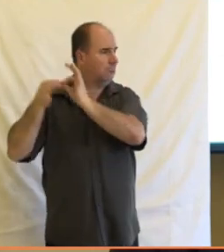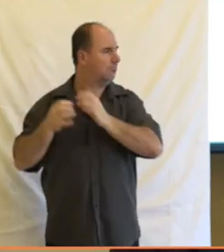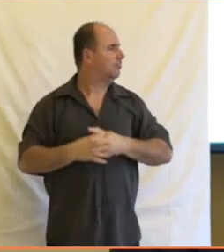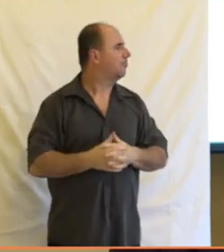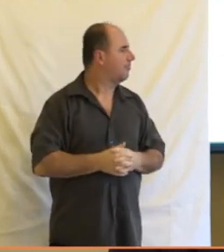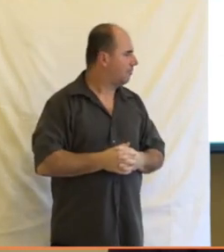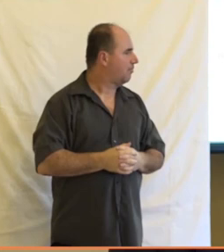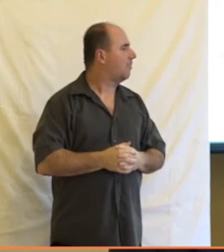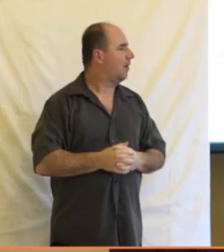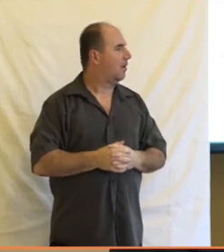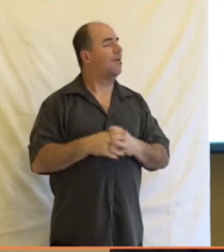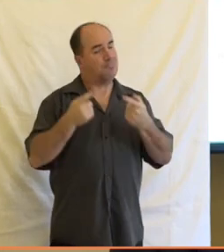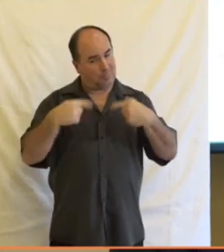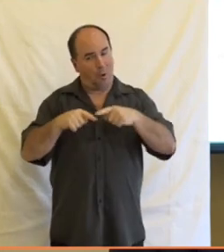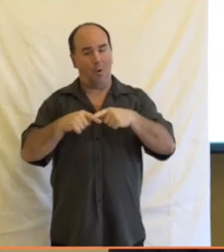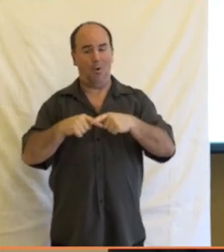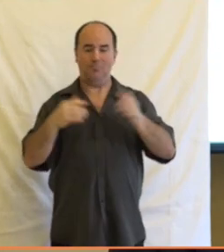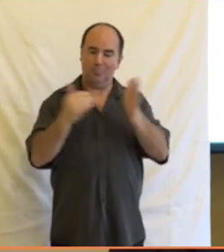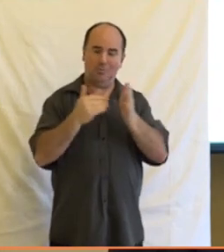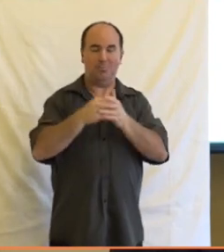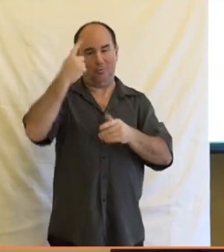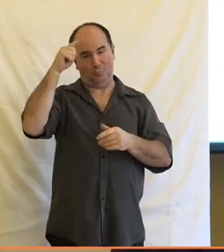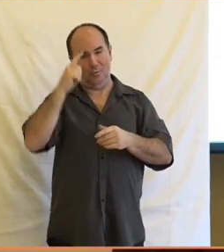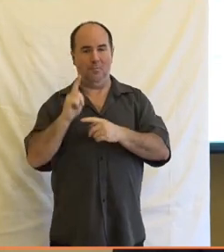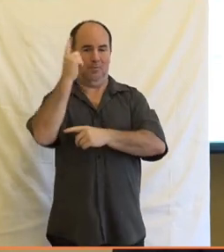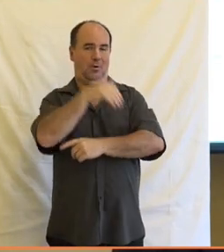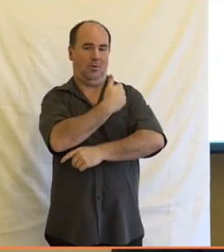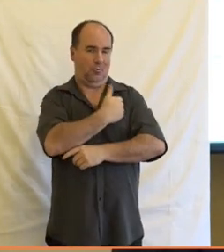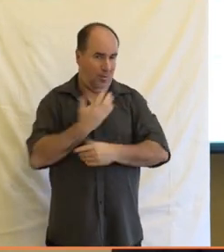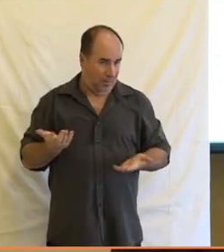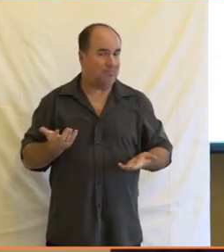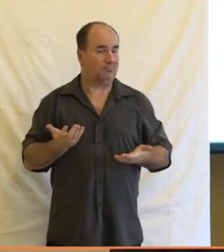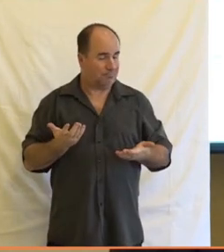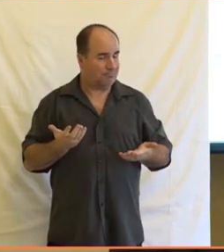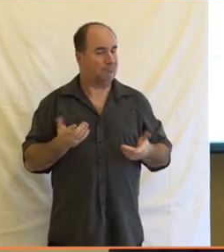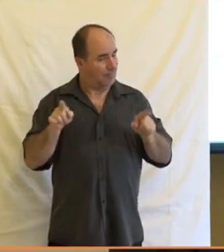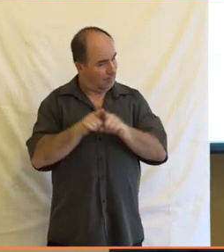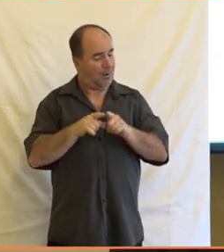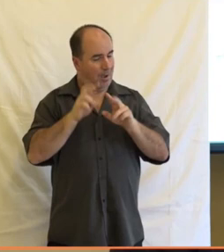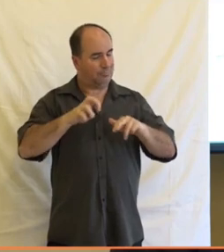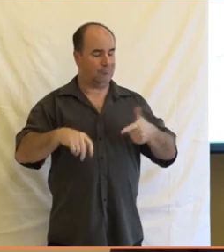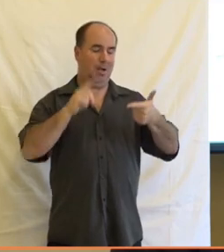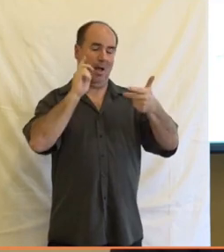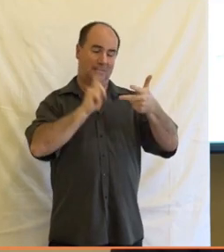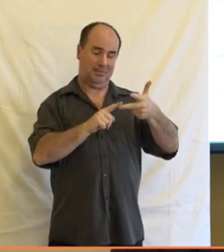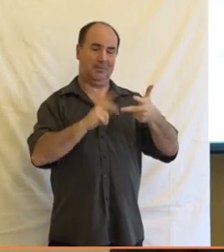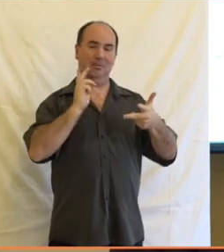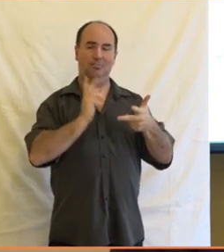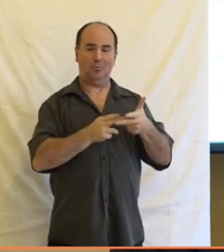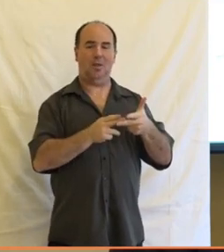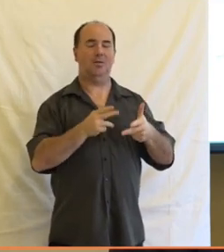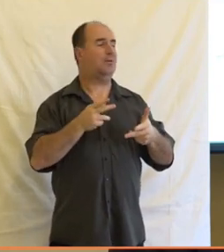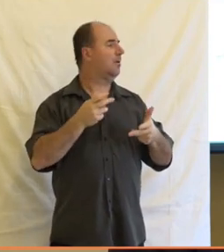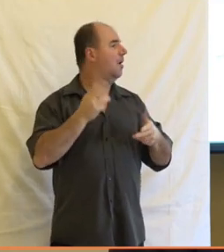nebo vysokoškolského vzdělávání. A ta moje třetí role je vlastně to, co už tady zaznělo i v těch